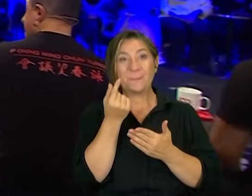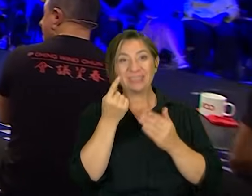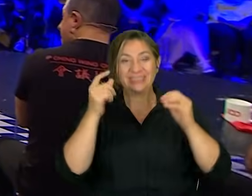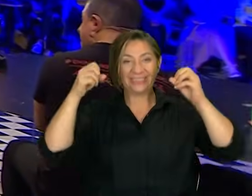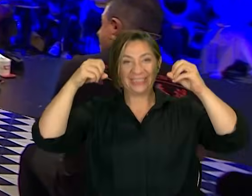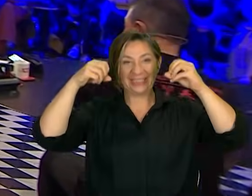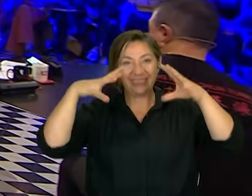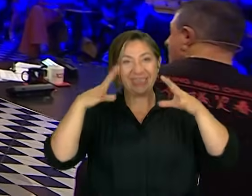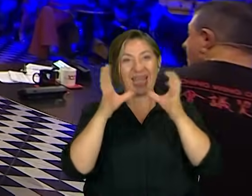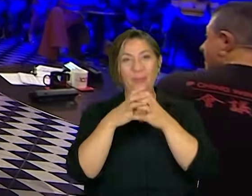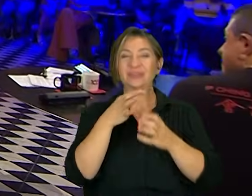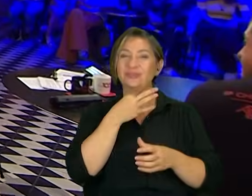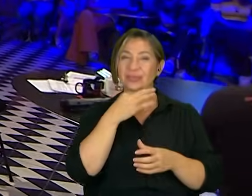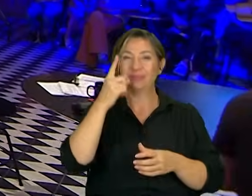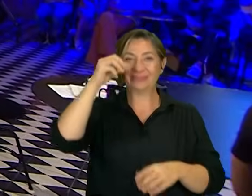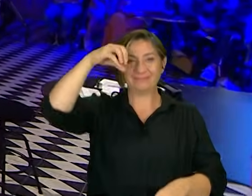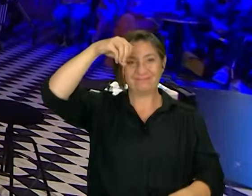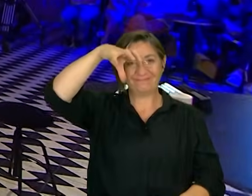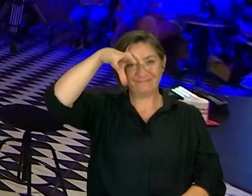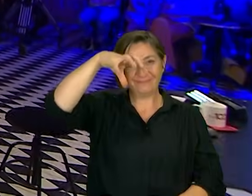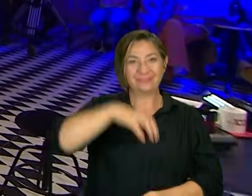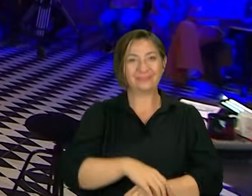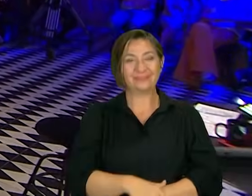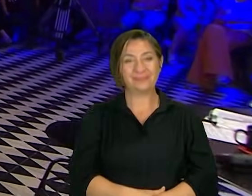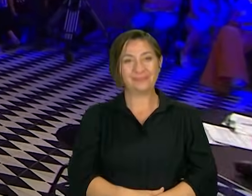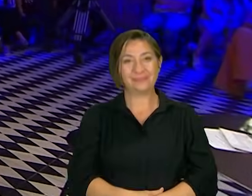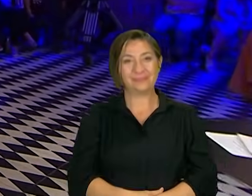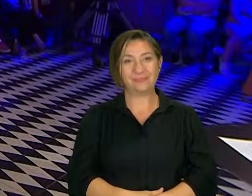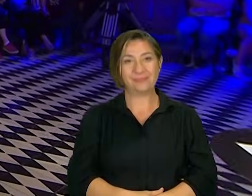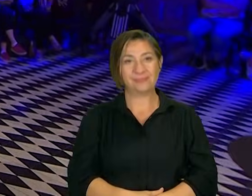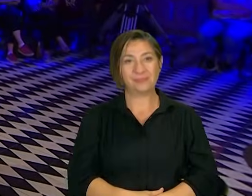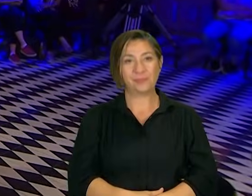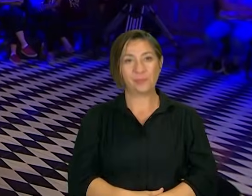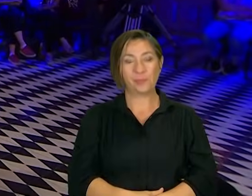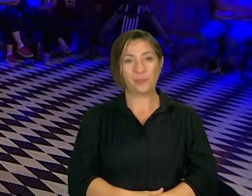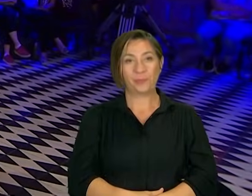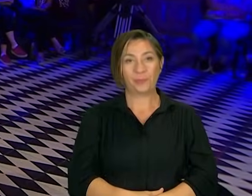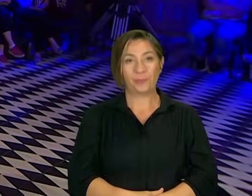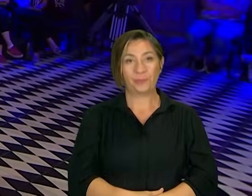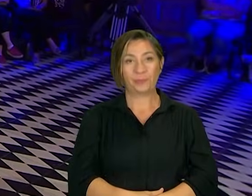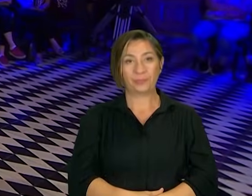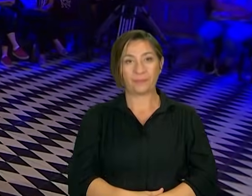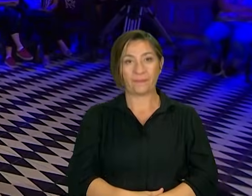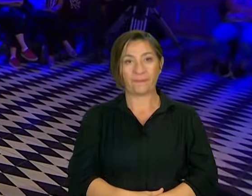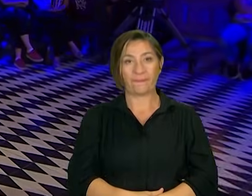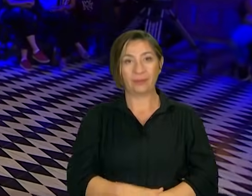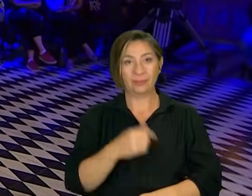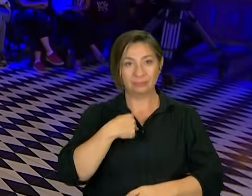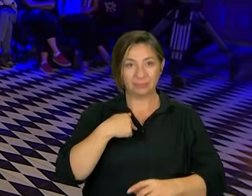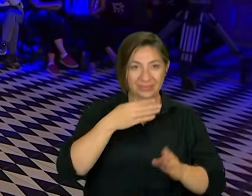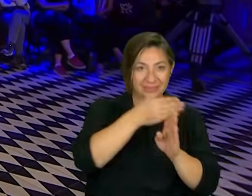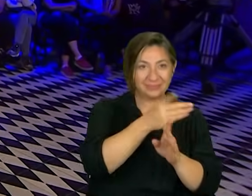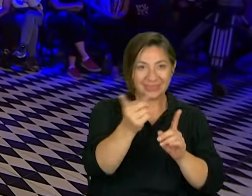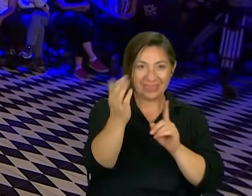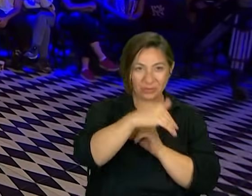ışık ekibimden rica edeyim. Şuraya biraz ışık alalım. Öncelikle siz katılacak mısınız? Ben mi kendimi önce